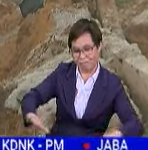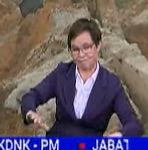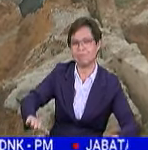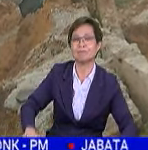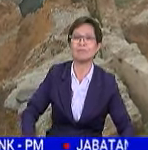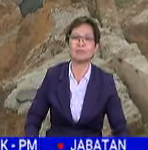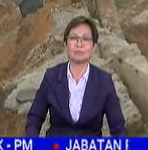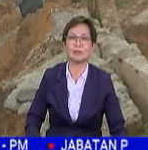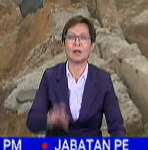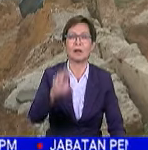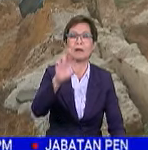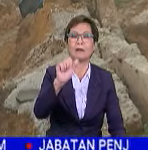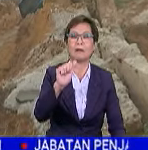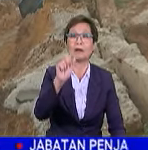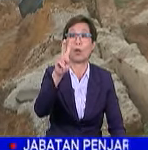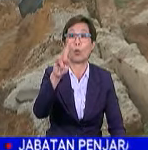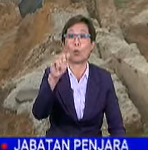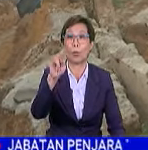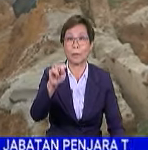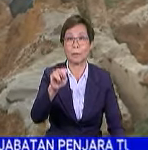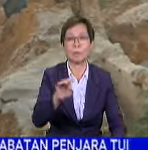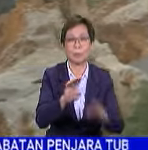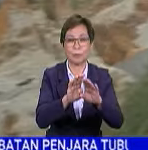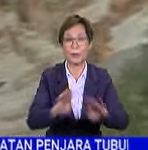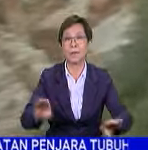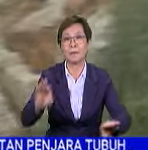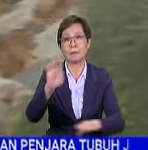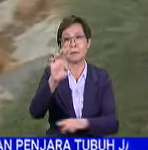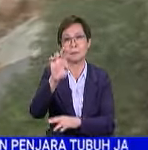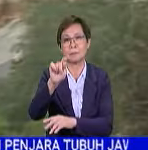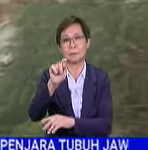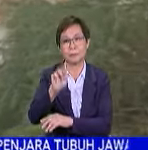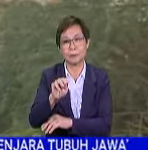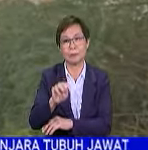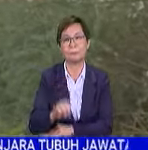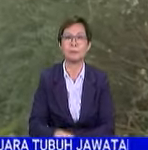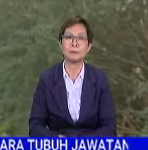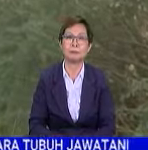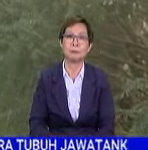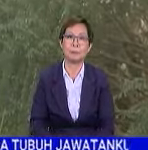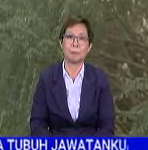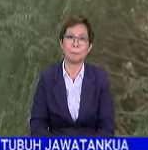keselamatan. Robin Sanmugam, Berita RTM.